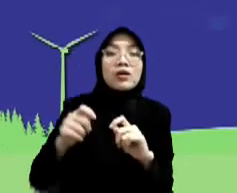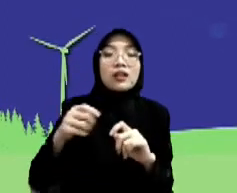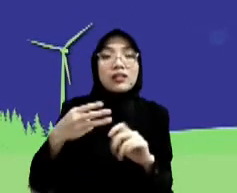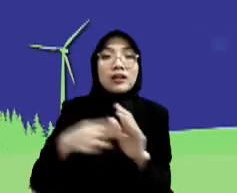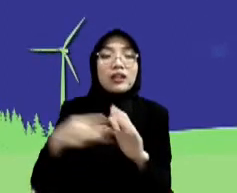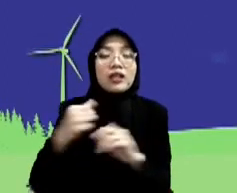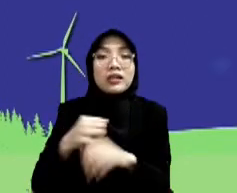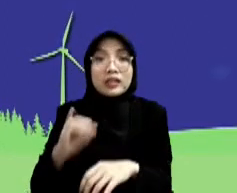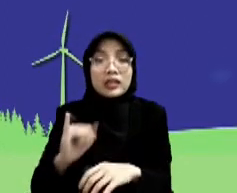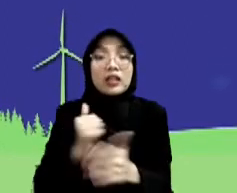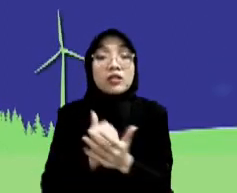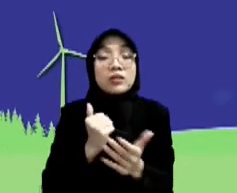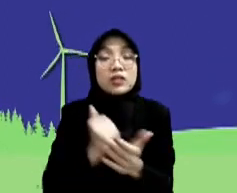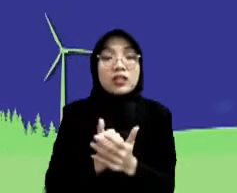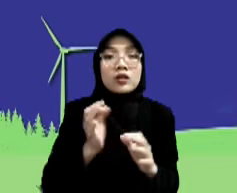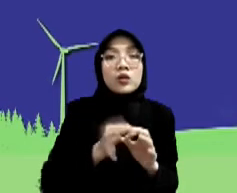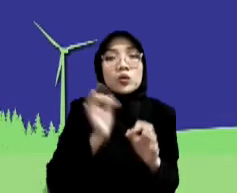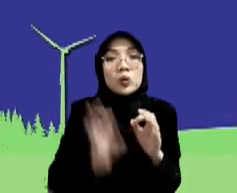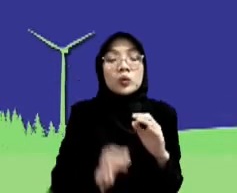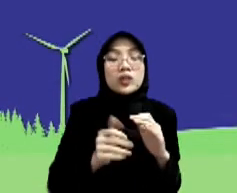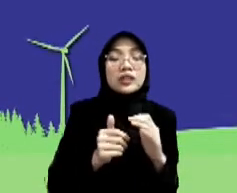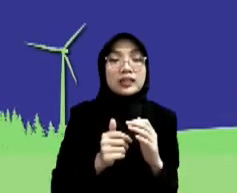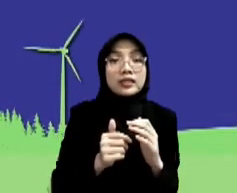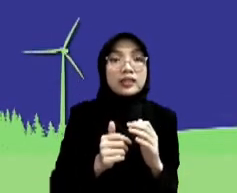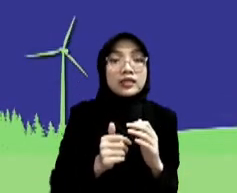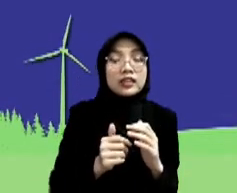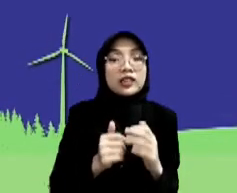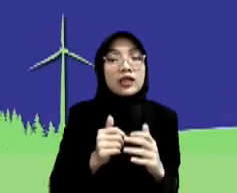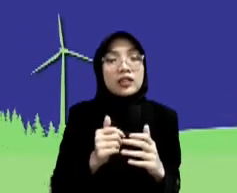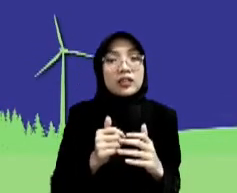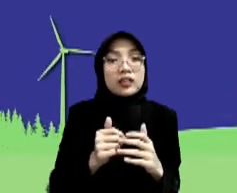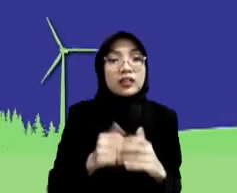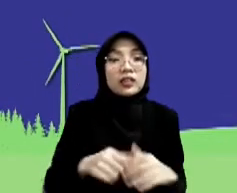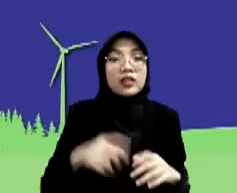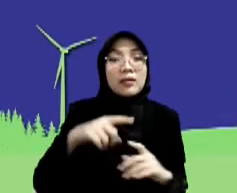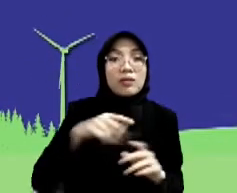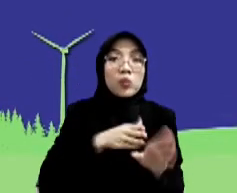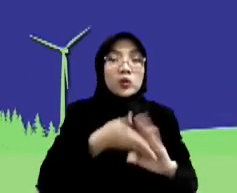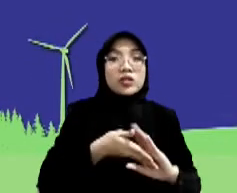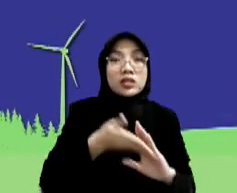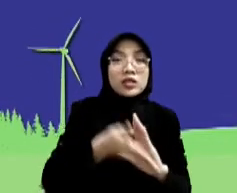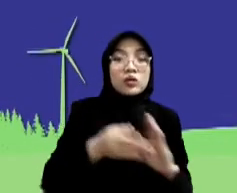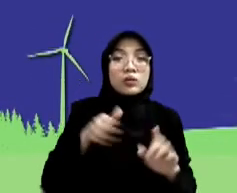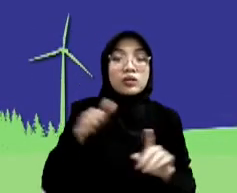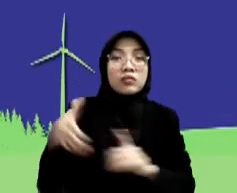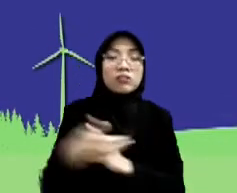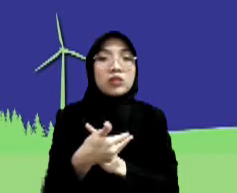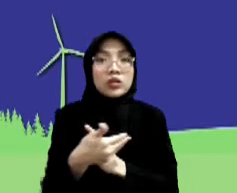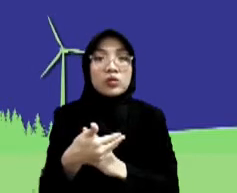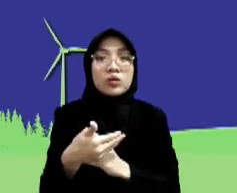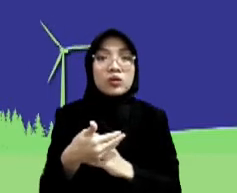is Nature Based Solutions jadi yang namanya the type of projects to protect dan untuk